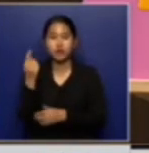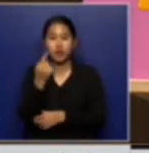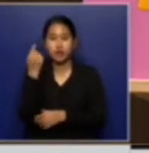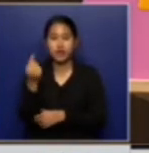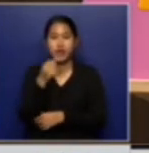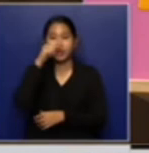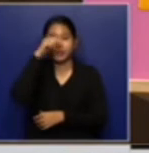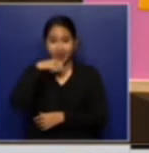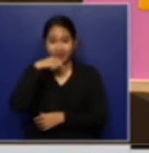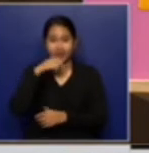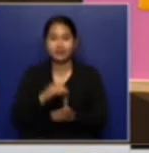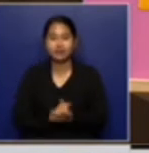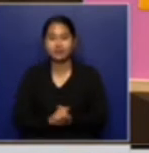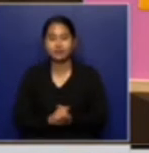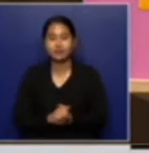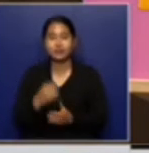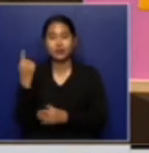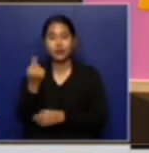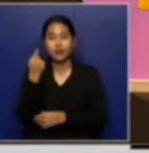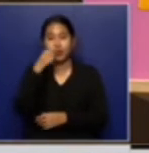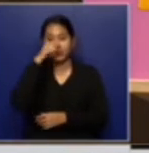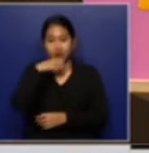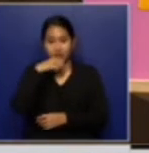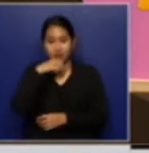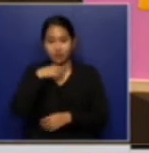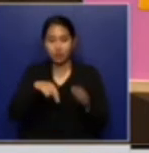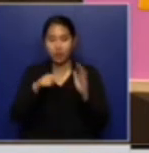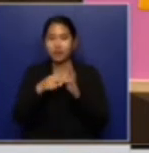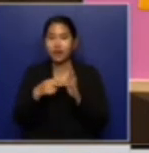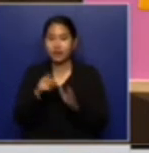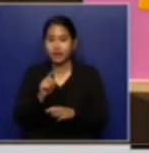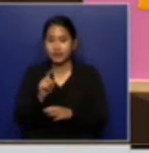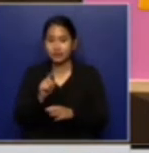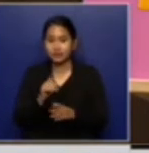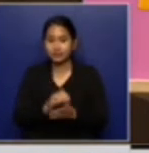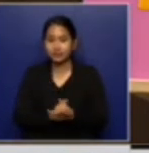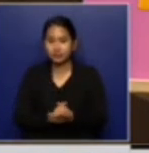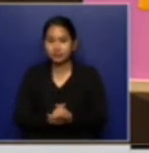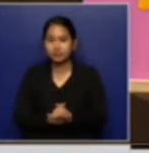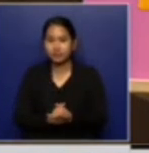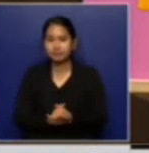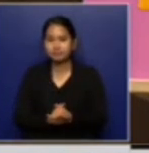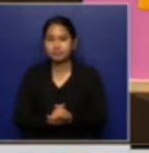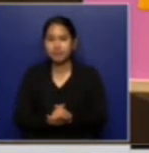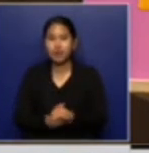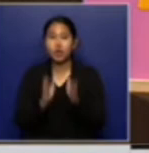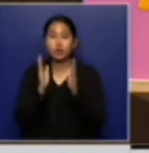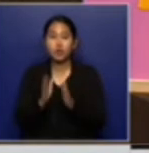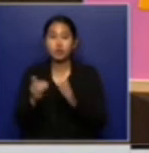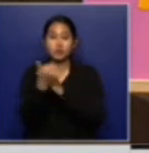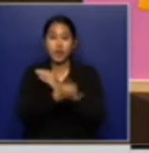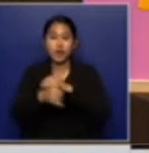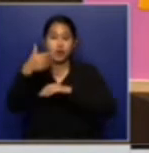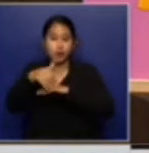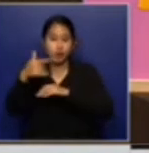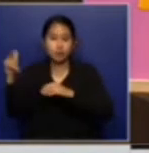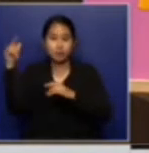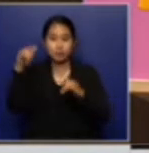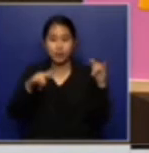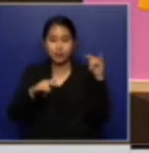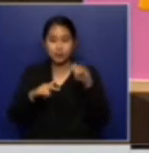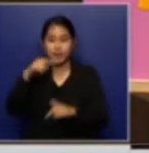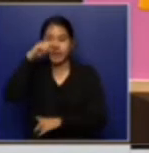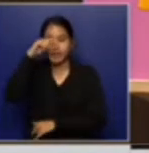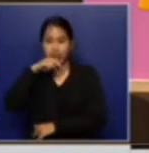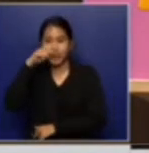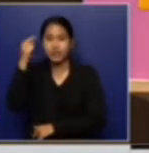ทยเนี่ยต้องอาศัยคนที่เข้ามาเที่ยวต่างประเทศถึง 90% ด้วยกันประเทศไทยเที่